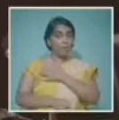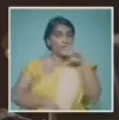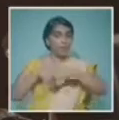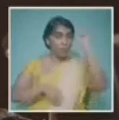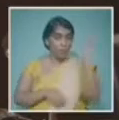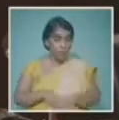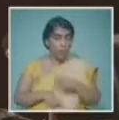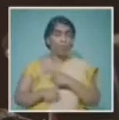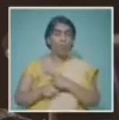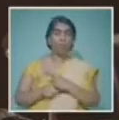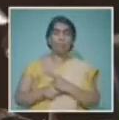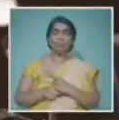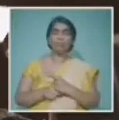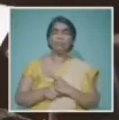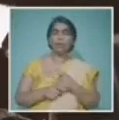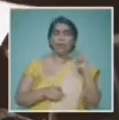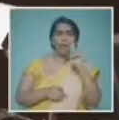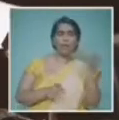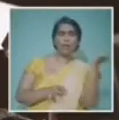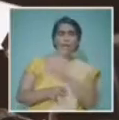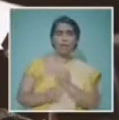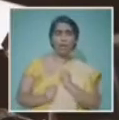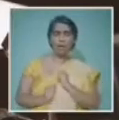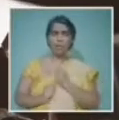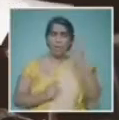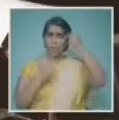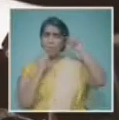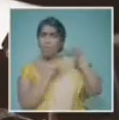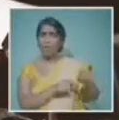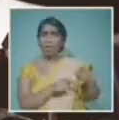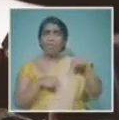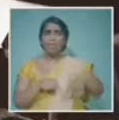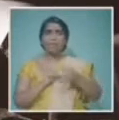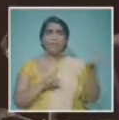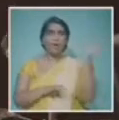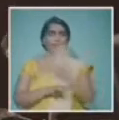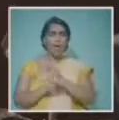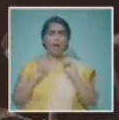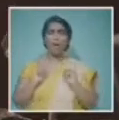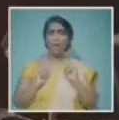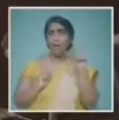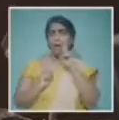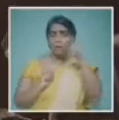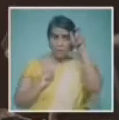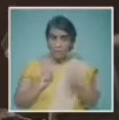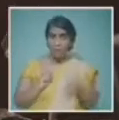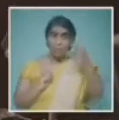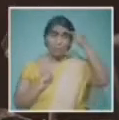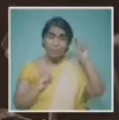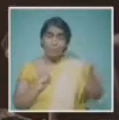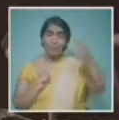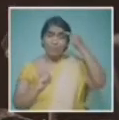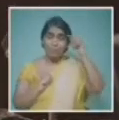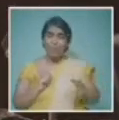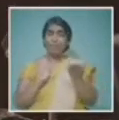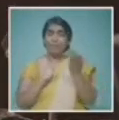ජනවරමේ අනුප්‍රාප්තිකය බවට කොහොමද රනිල් වික්‍රමසිංහ පත් වෙන්නේ? කොහොමද පත් වෙන්නේ? රනිල් වික්‍රමසිංහට එරෙහිවම